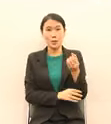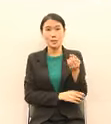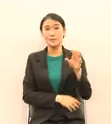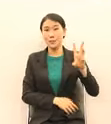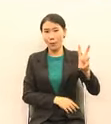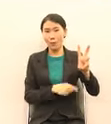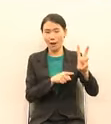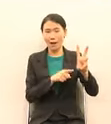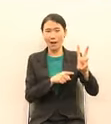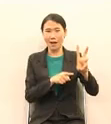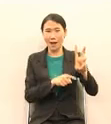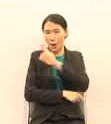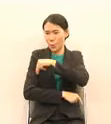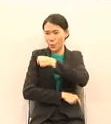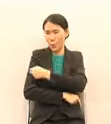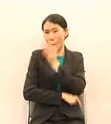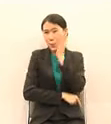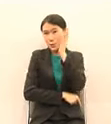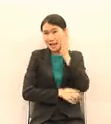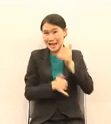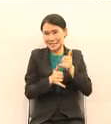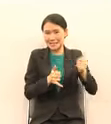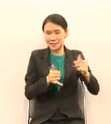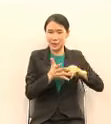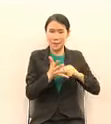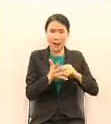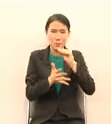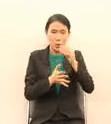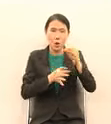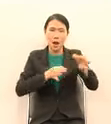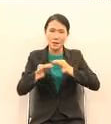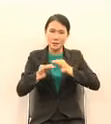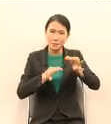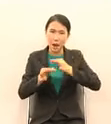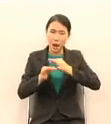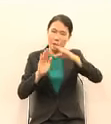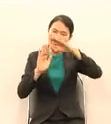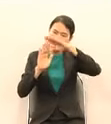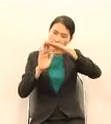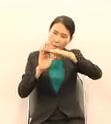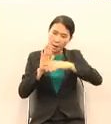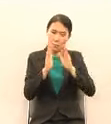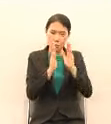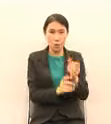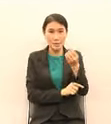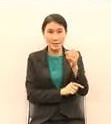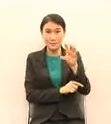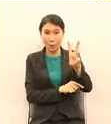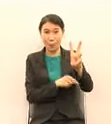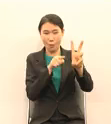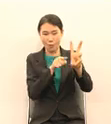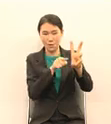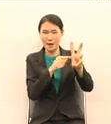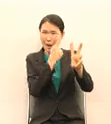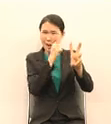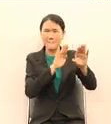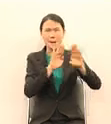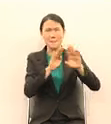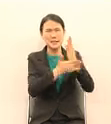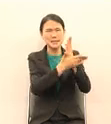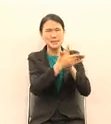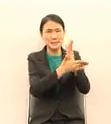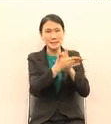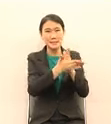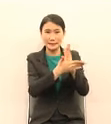นะคุณหมอโสภณก็คลี่ให้พวกเราดูนะว่าในจำนวน16รายเนี่ยกว่าครึ่งเกินครึ่งนะเ